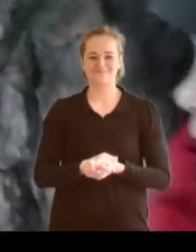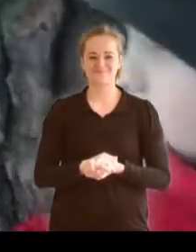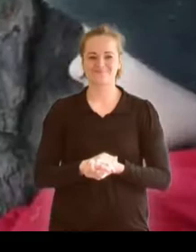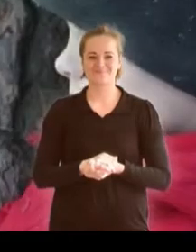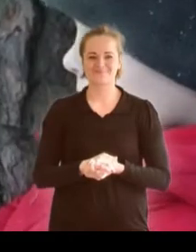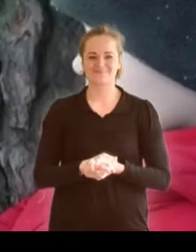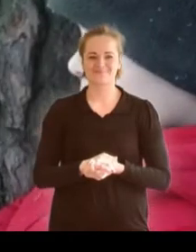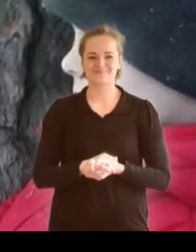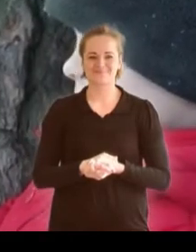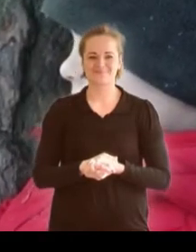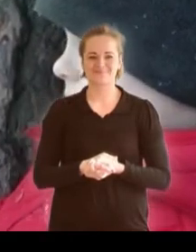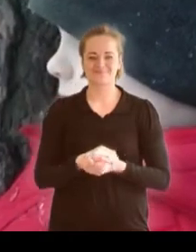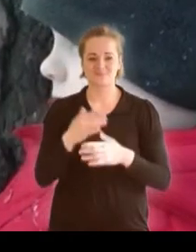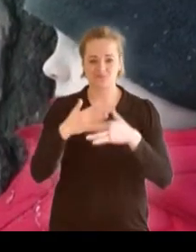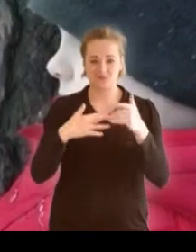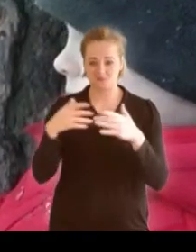broli, keliaukime.